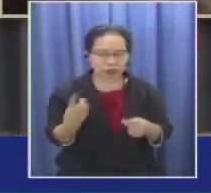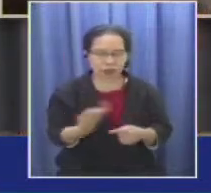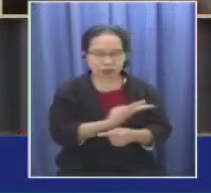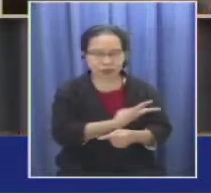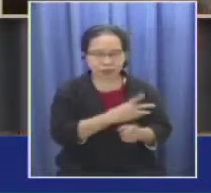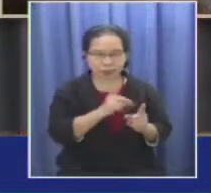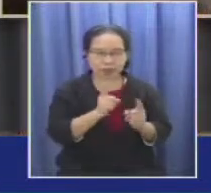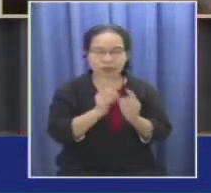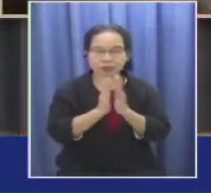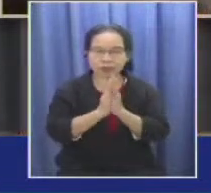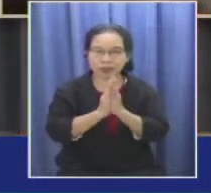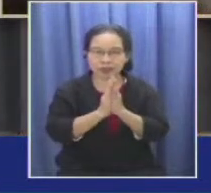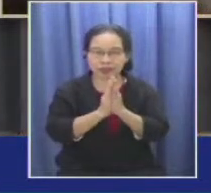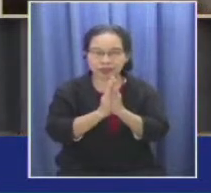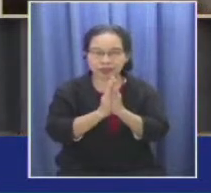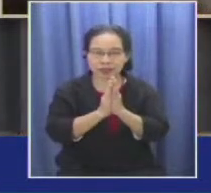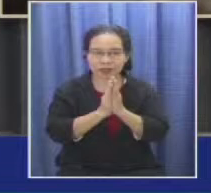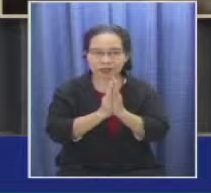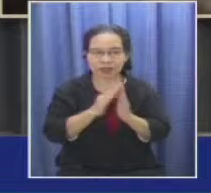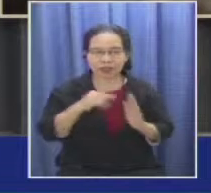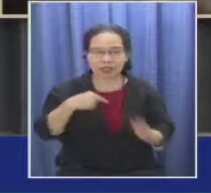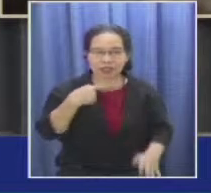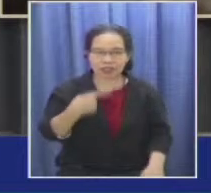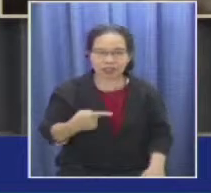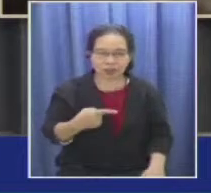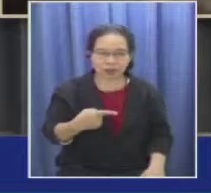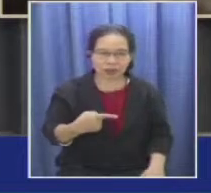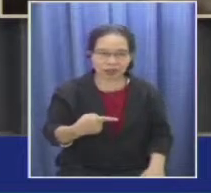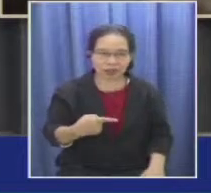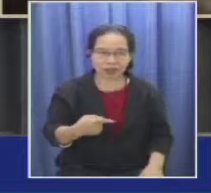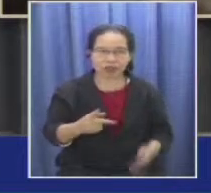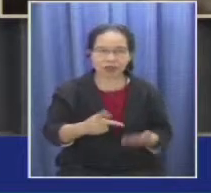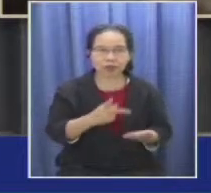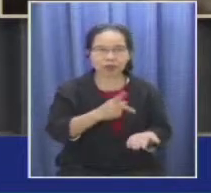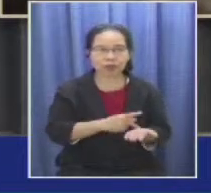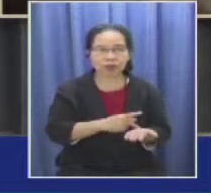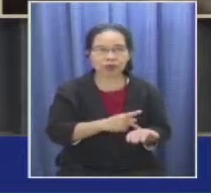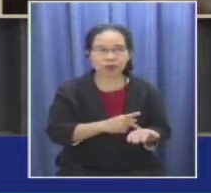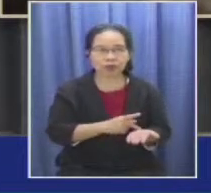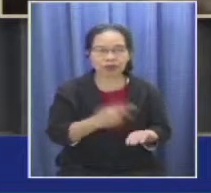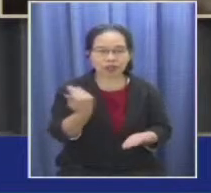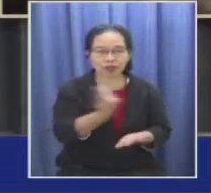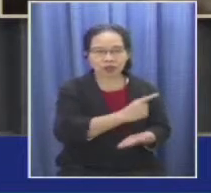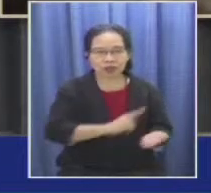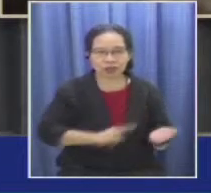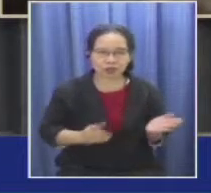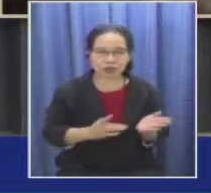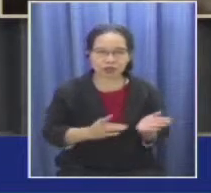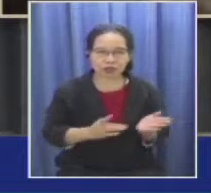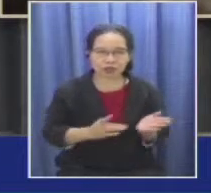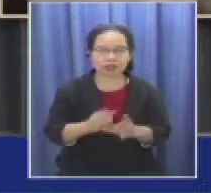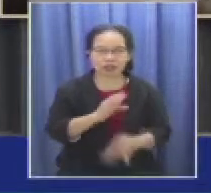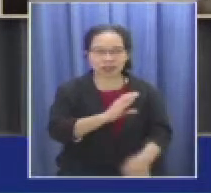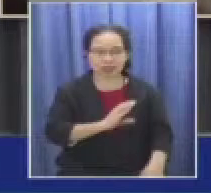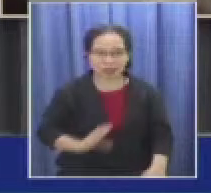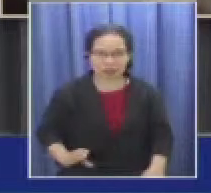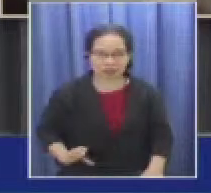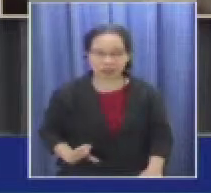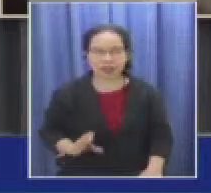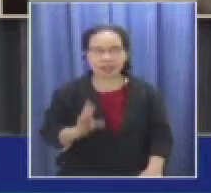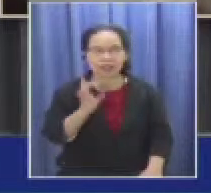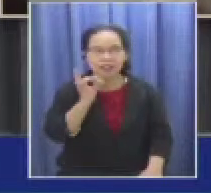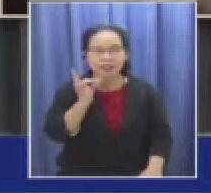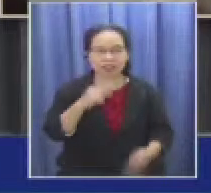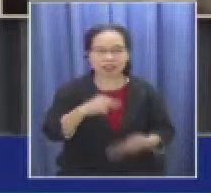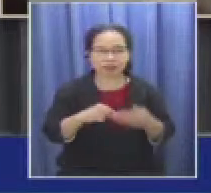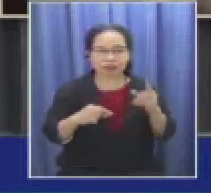na mane ye ne kwa obisa ne da of bompa ye kra wonkai na hoto ne wi aso wo bɔ Nyankopon di